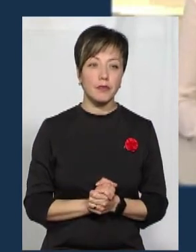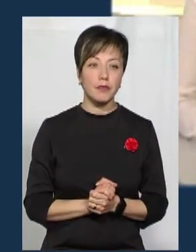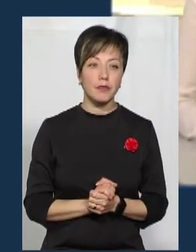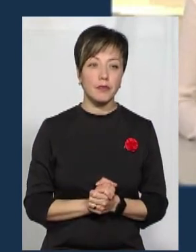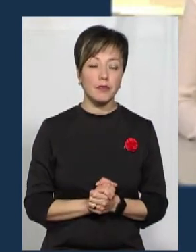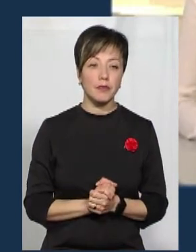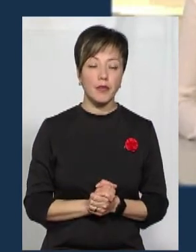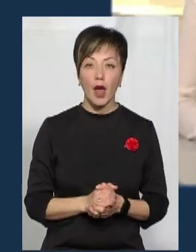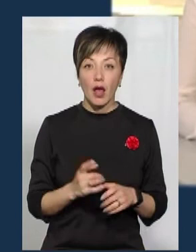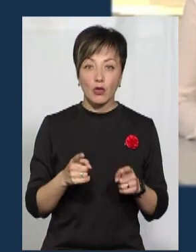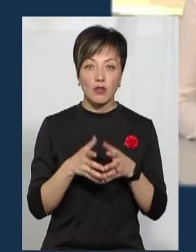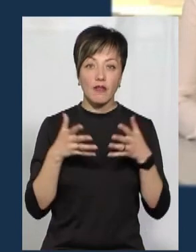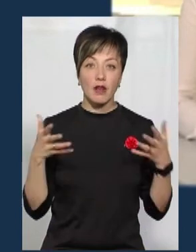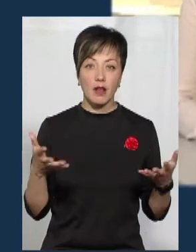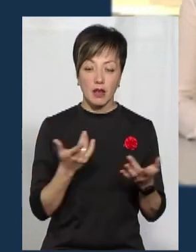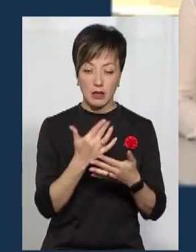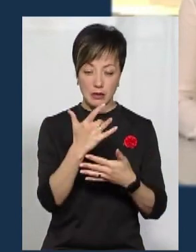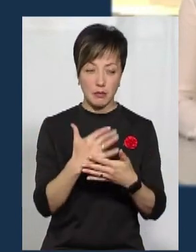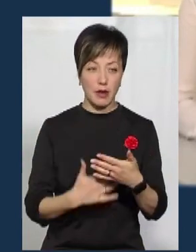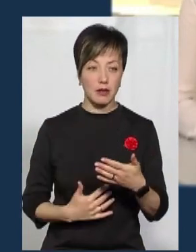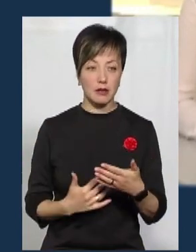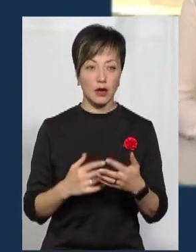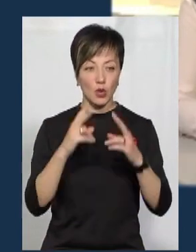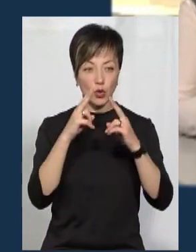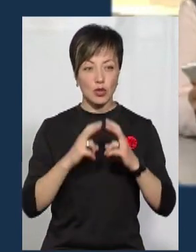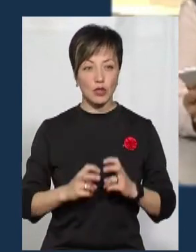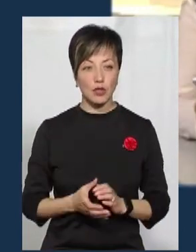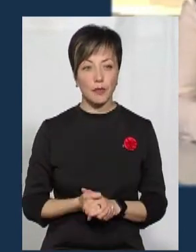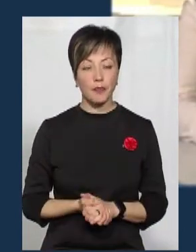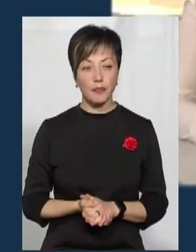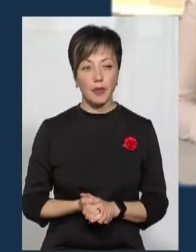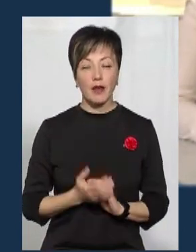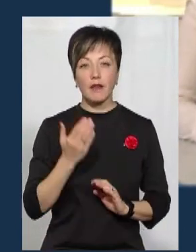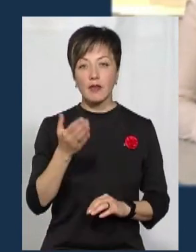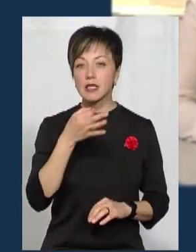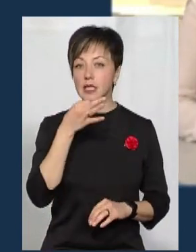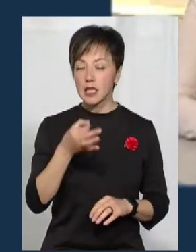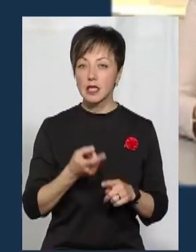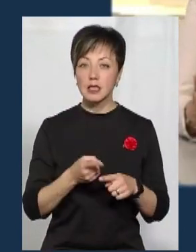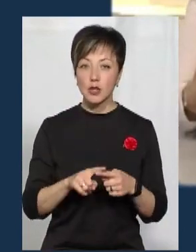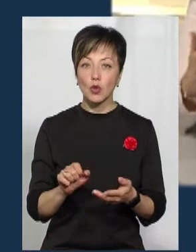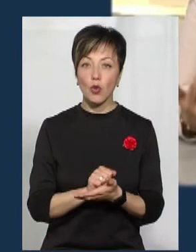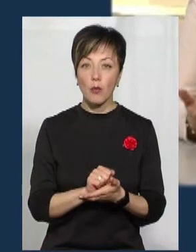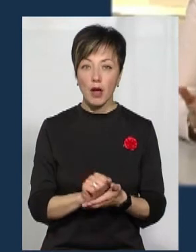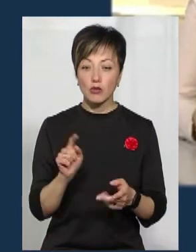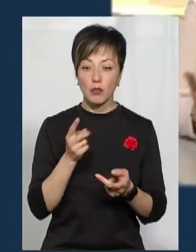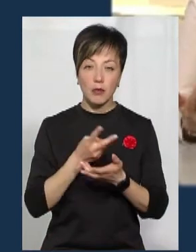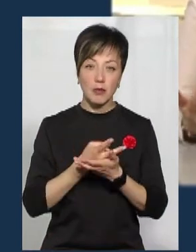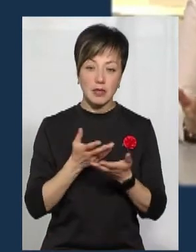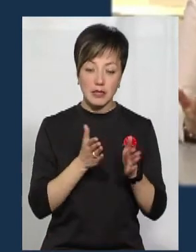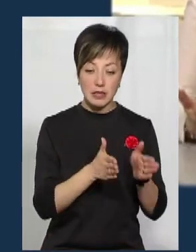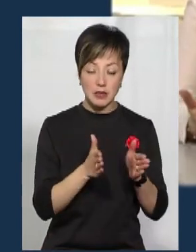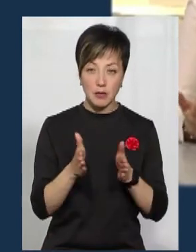Цікавить, надзвичайно широкий спектр. А ви сказали, що ці документи для того, щоб їх представити в